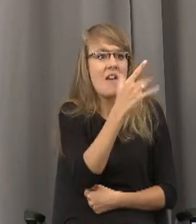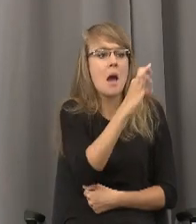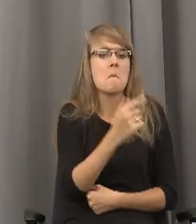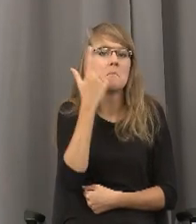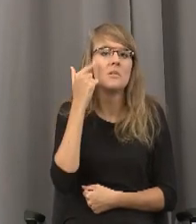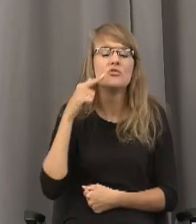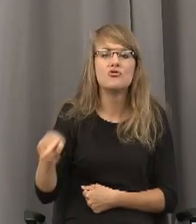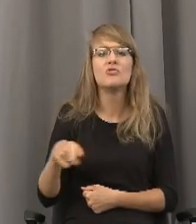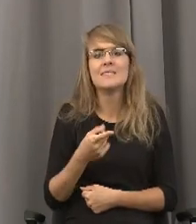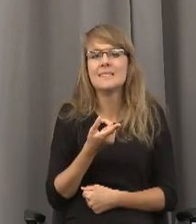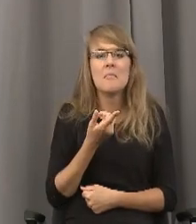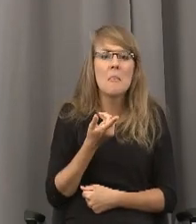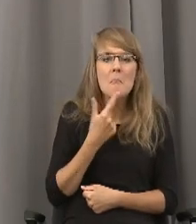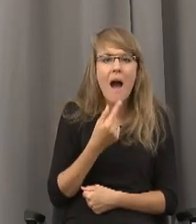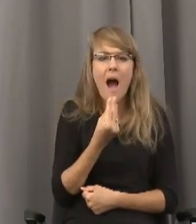powodem